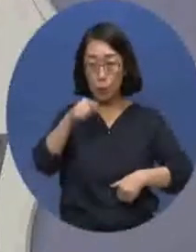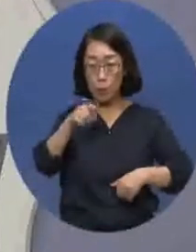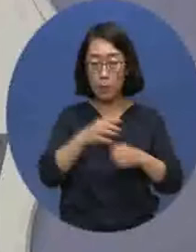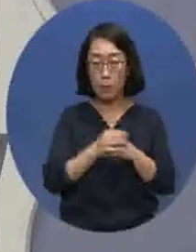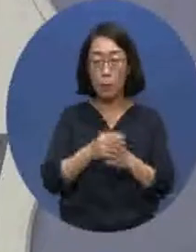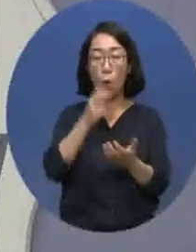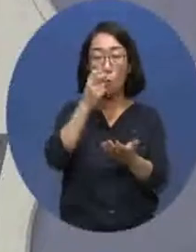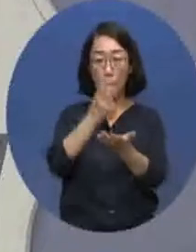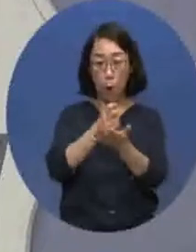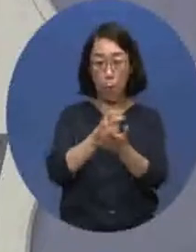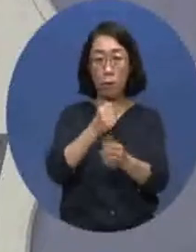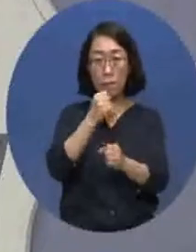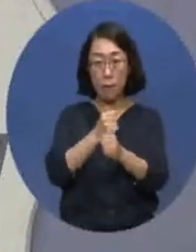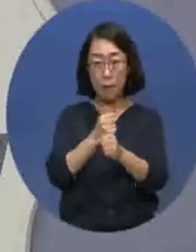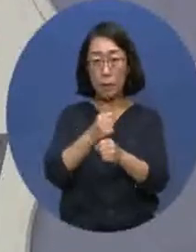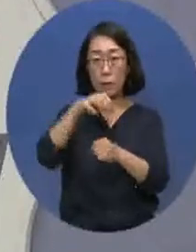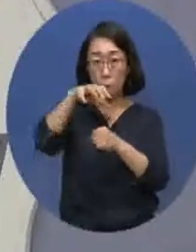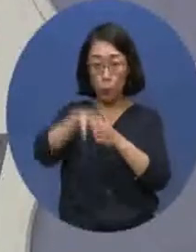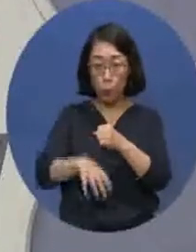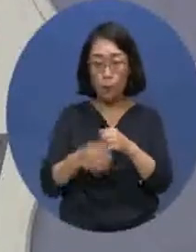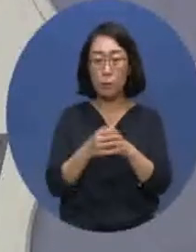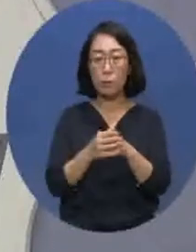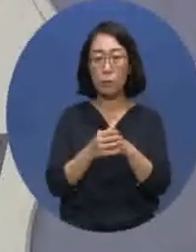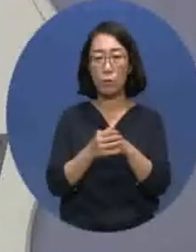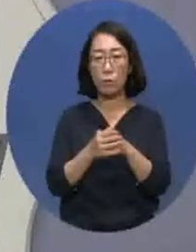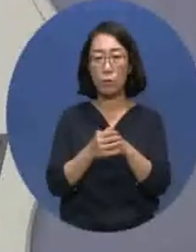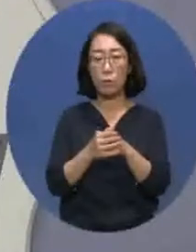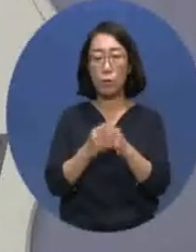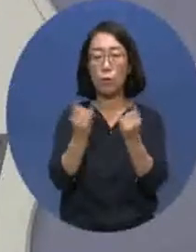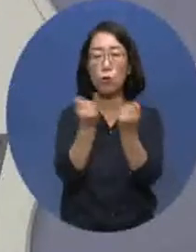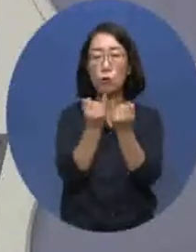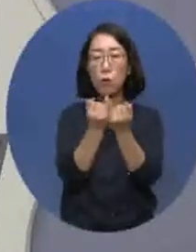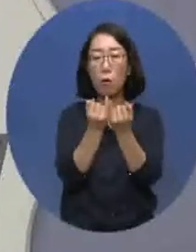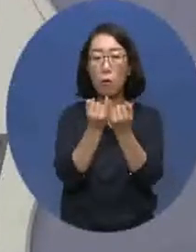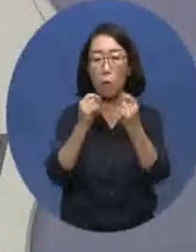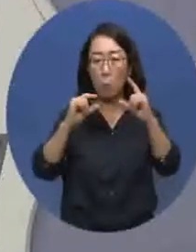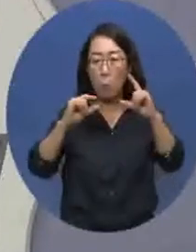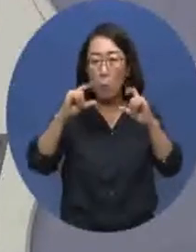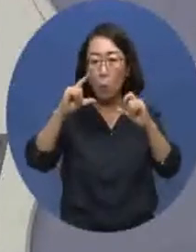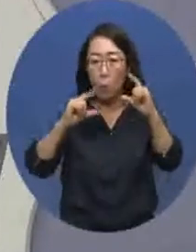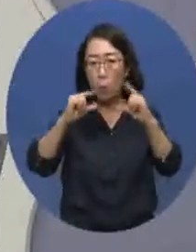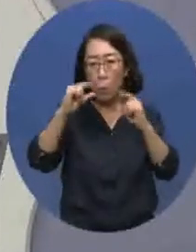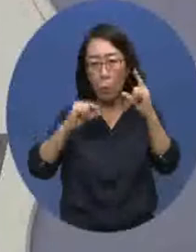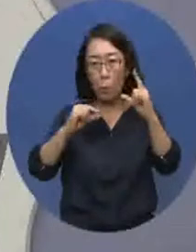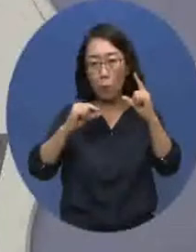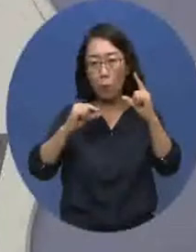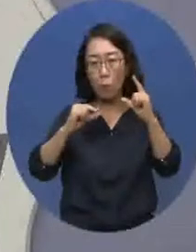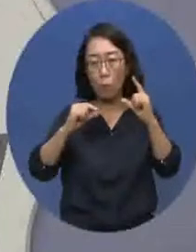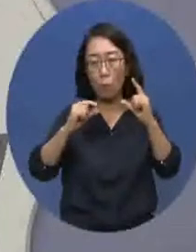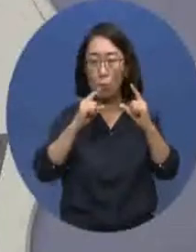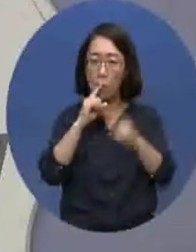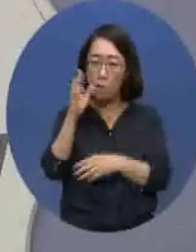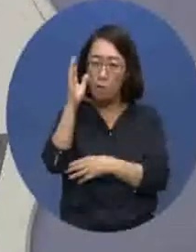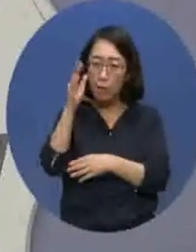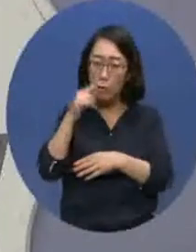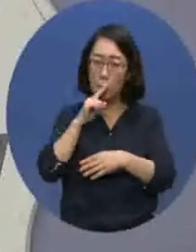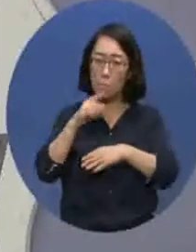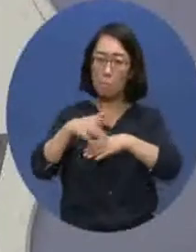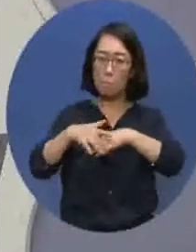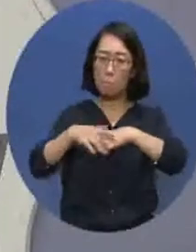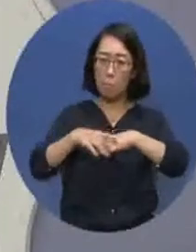법을 입법화 는 이런 기관에서 여성 몇프로 이렇게 할 정도로 이건 굉장한